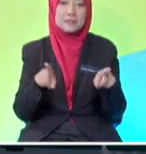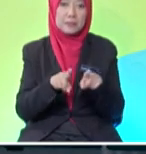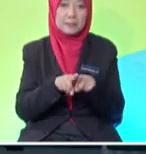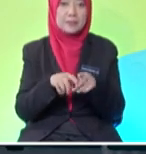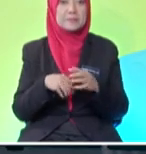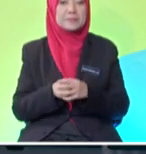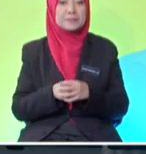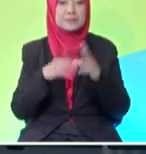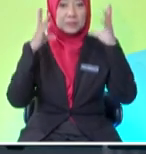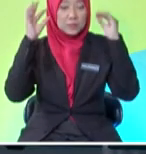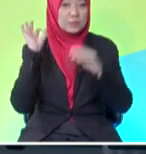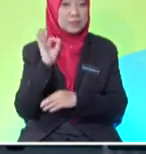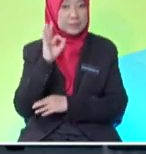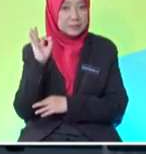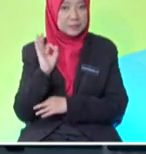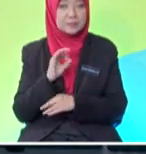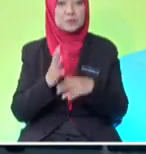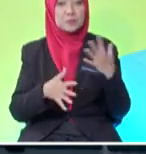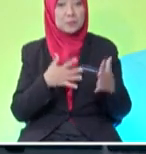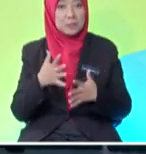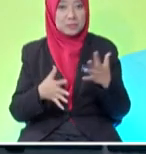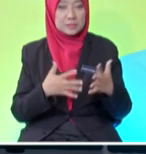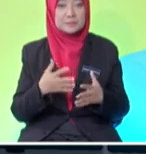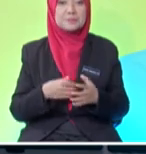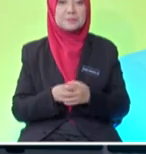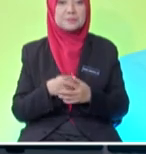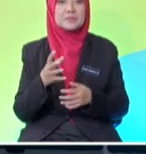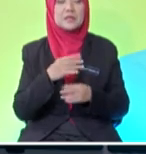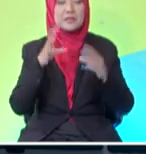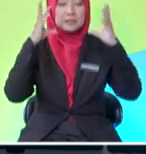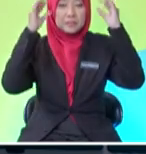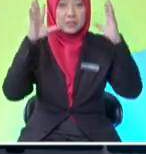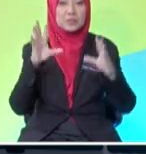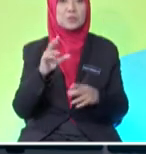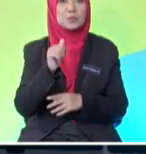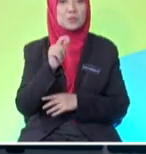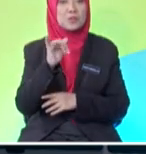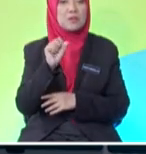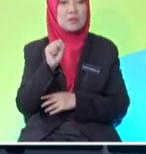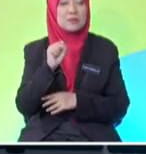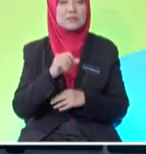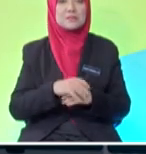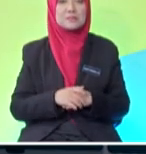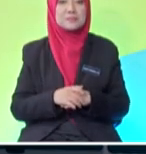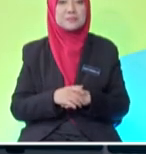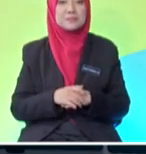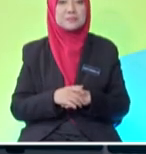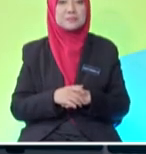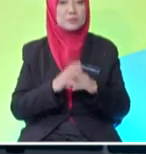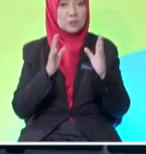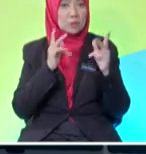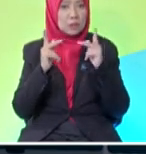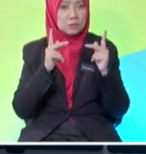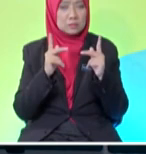cekgu Nur farazilah Abdul Rahim juru bahasa kita dan cekgu Muhammad Ilyas Imam orang